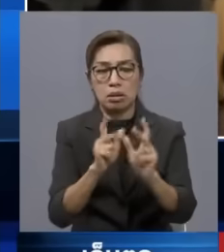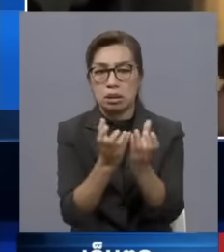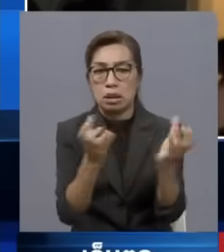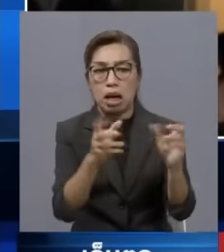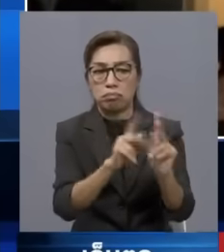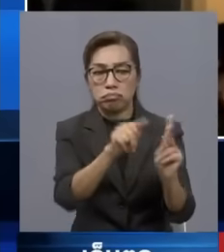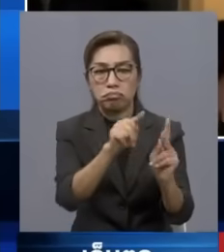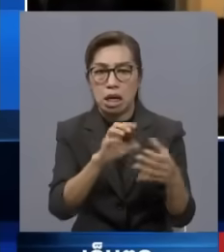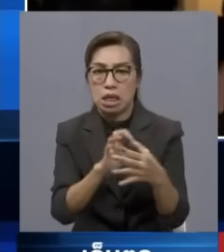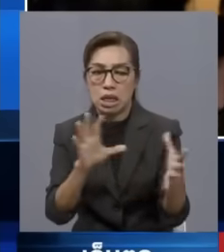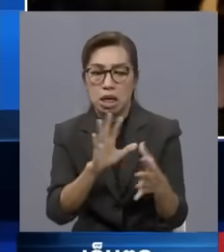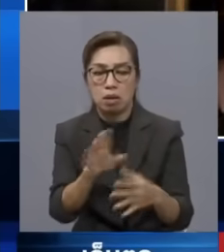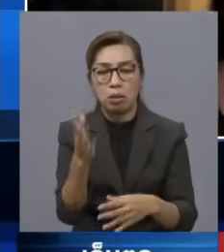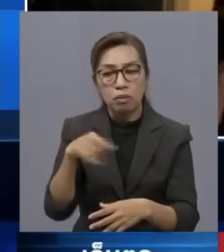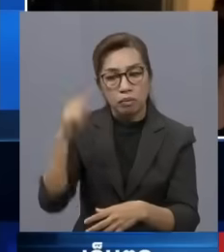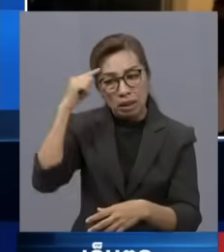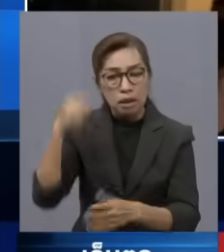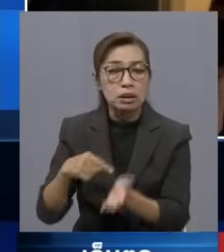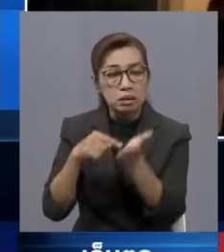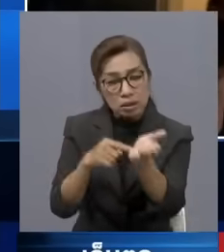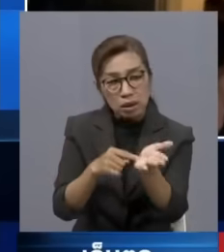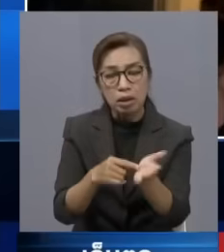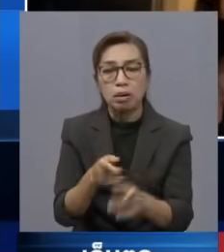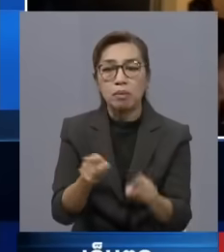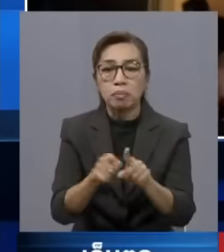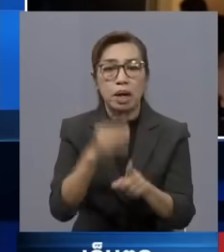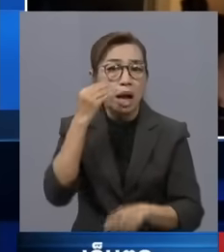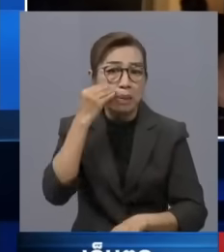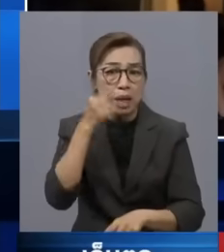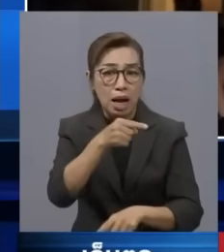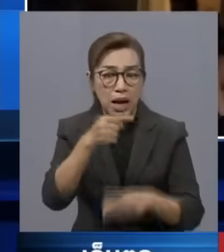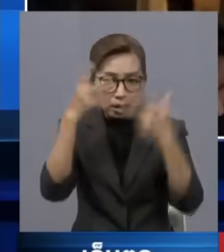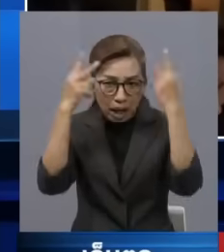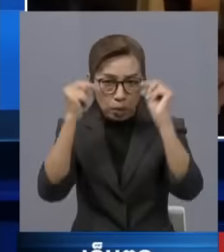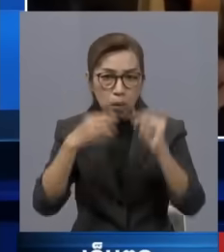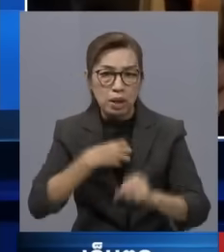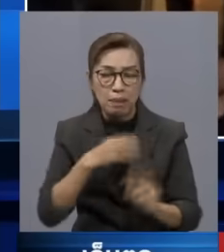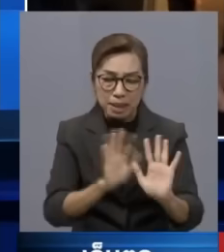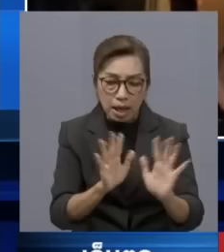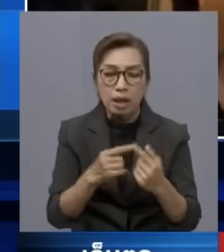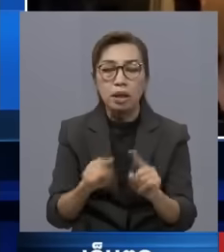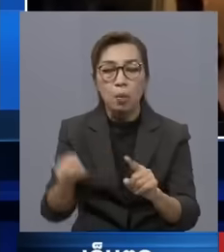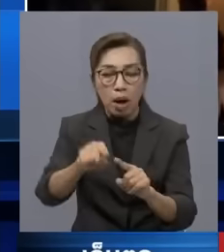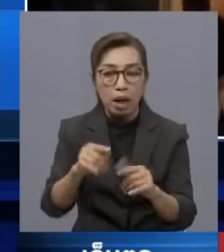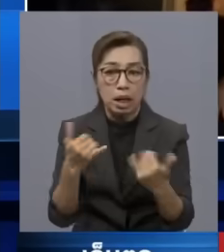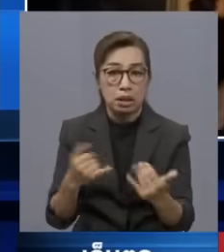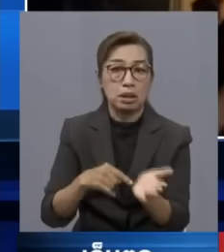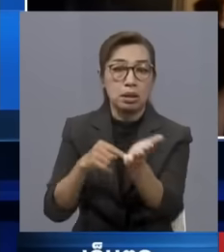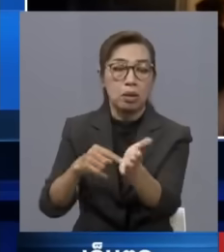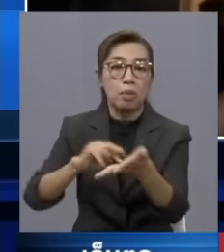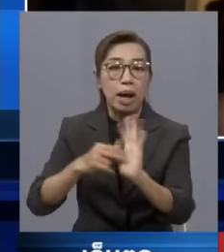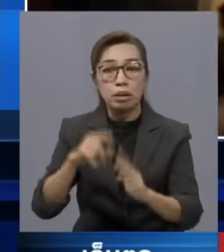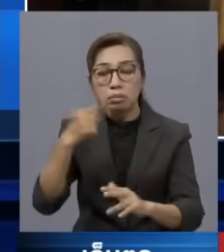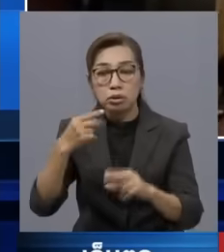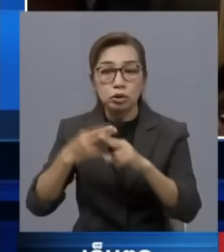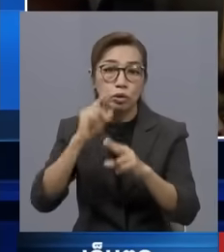ไม่ได้เสนอเพื่อนายพิธากลับมาเป็นนายกรัฐมนตรีอีกจะเป็นใครล้วนได้ประโยชน์จากข้อเสนอนี้ยก